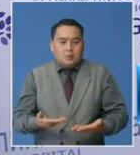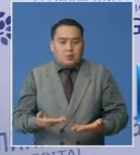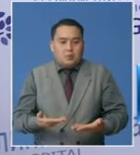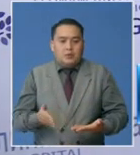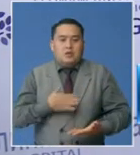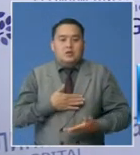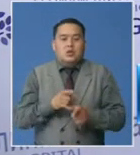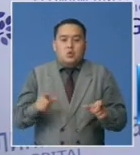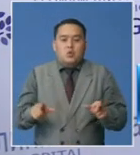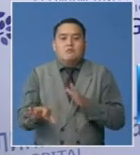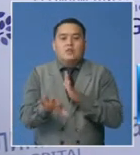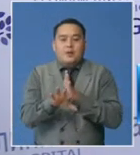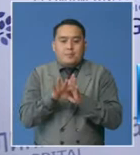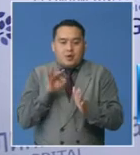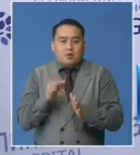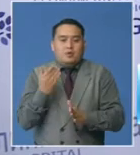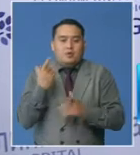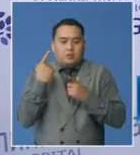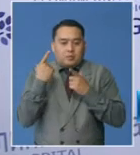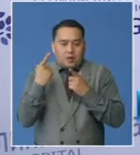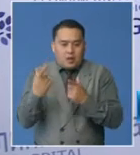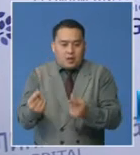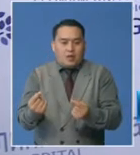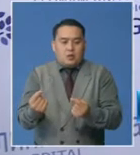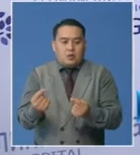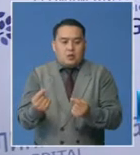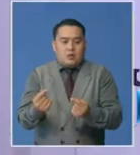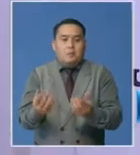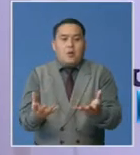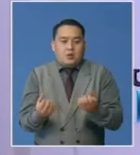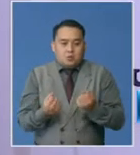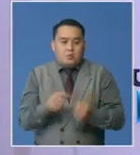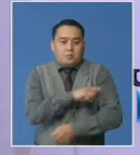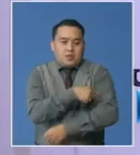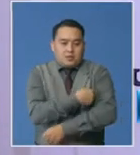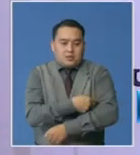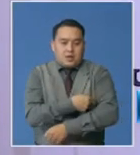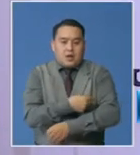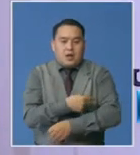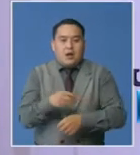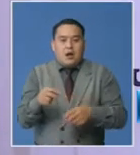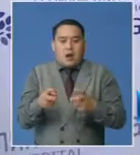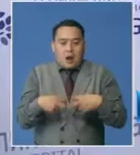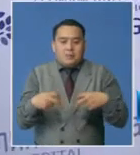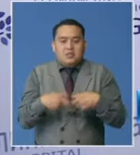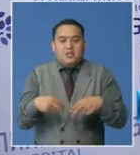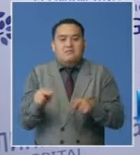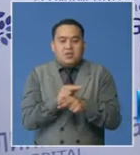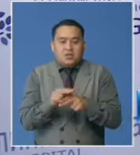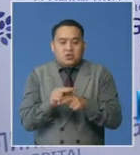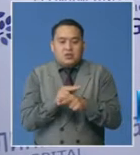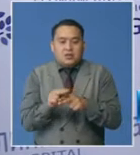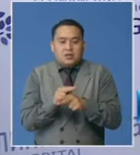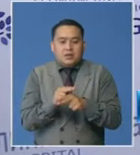Наши граждане выбирают, в какую клинику они едут, приезжают туда и получают медицинское обследование, лечение